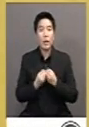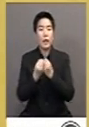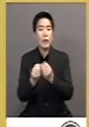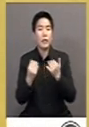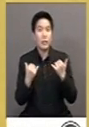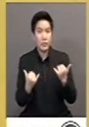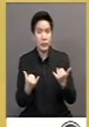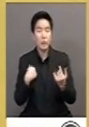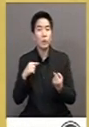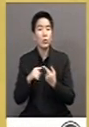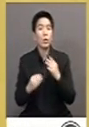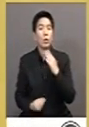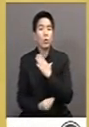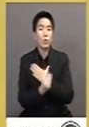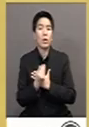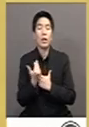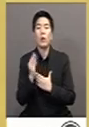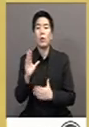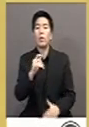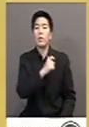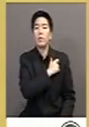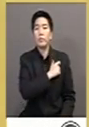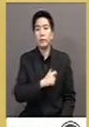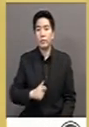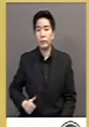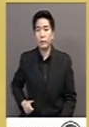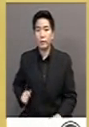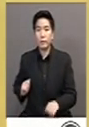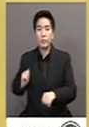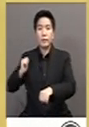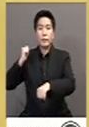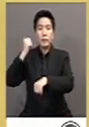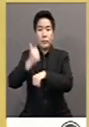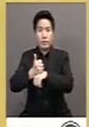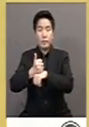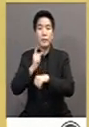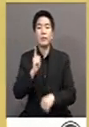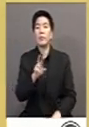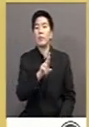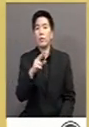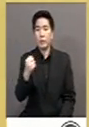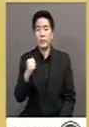าทเนื่องในโอกาสที่ใต้ฝ่าละอองธุลีพระบาทเสด็จขึ้นครองราชโดยผู้นำของ